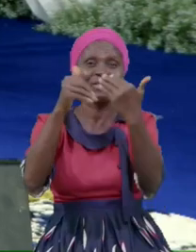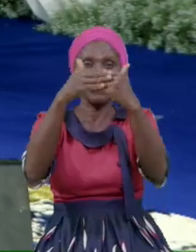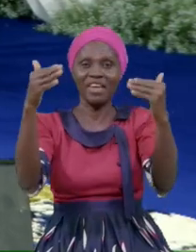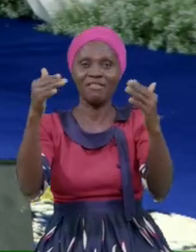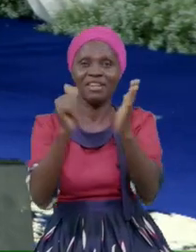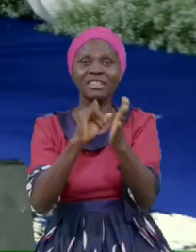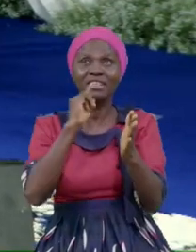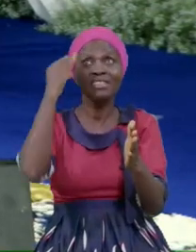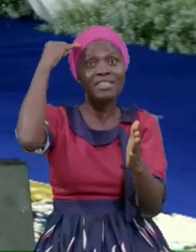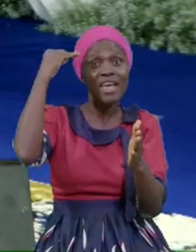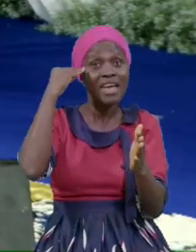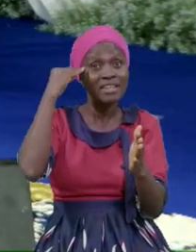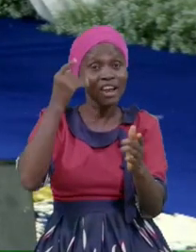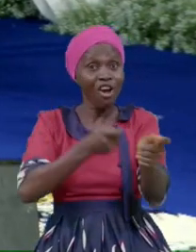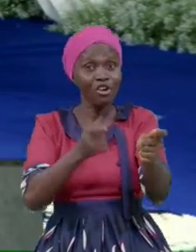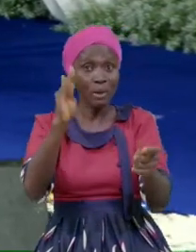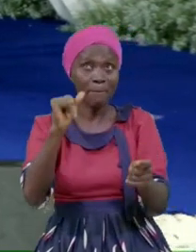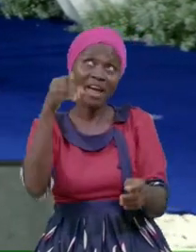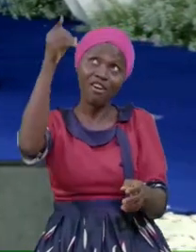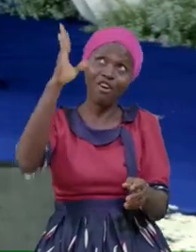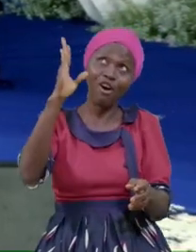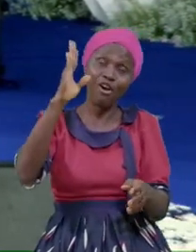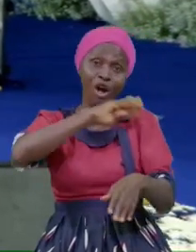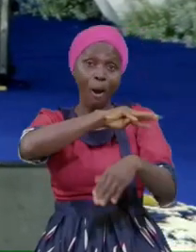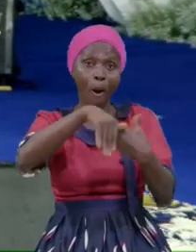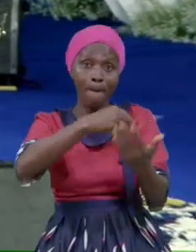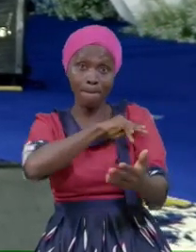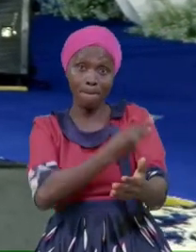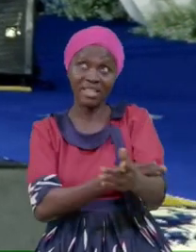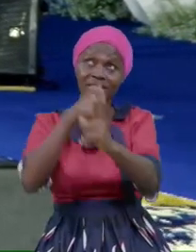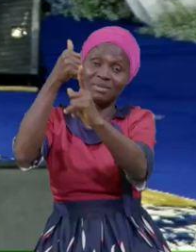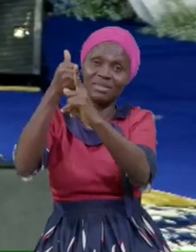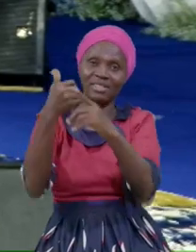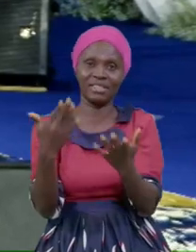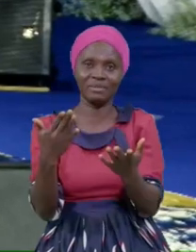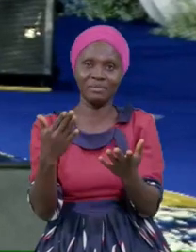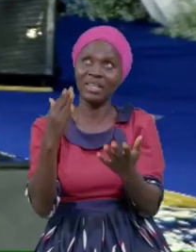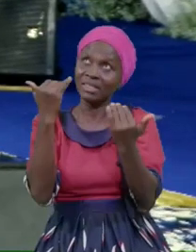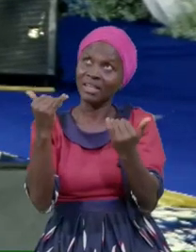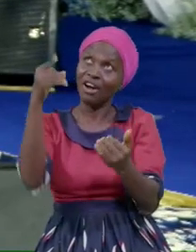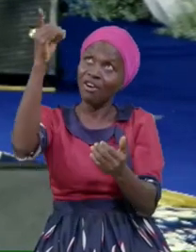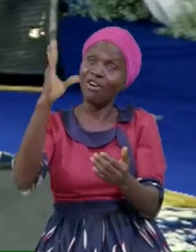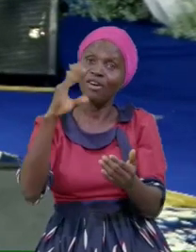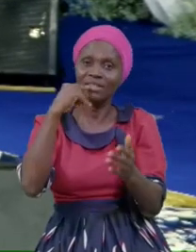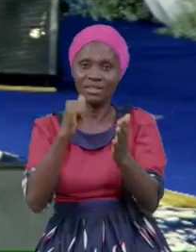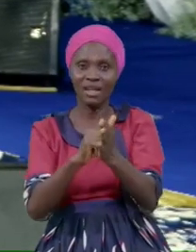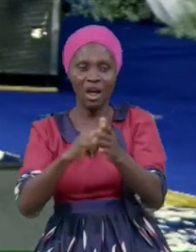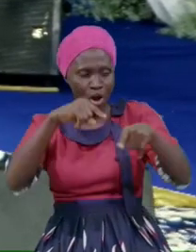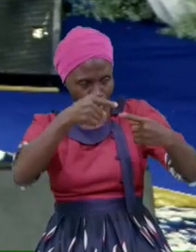dirigé par Dieu le Tout-Puissant, et dit, va leur dire, le salut maintenant est disponible, gratuitement,